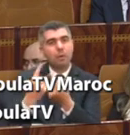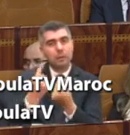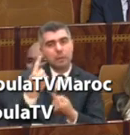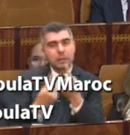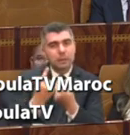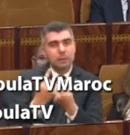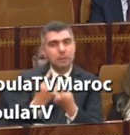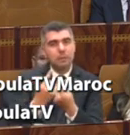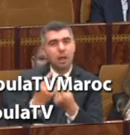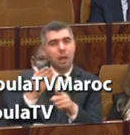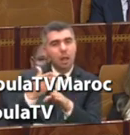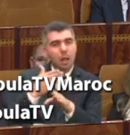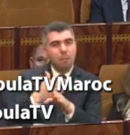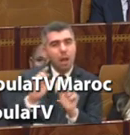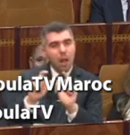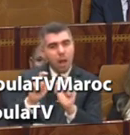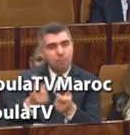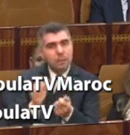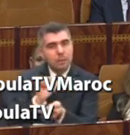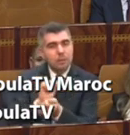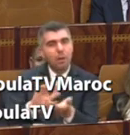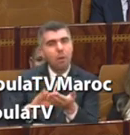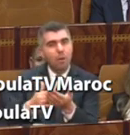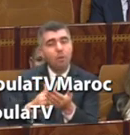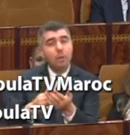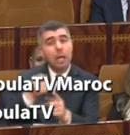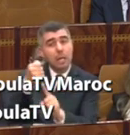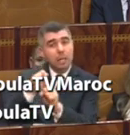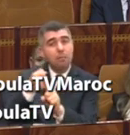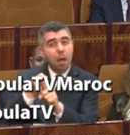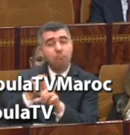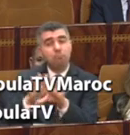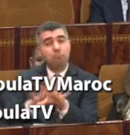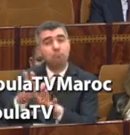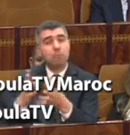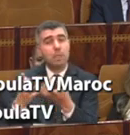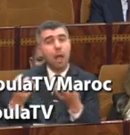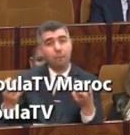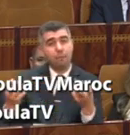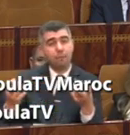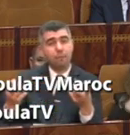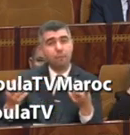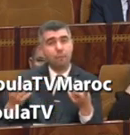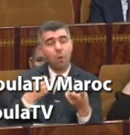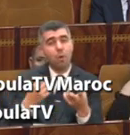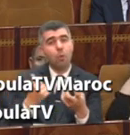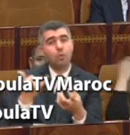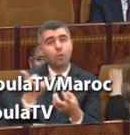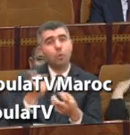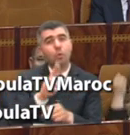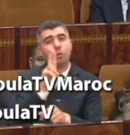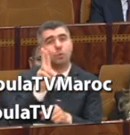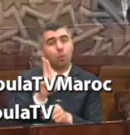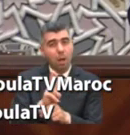الأمنية. لذلك العمل ديال الخطة الوطنية كان عمل مهم جدا، ومع ذلك كنسألكم سيد الوزير بقى شي